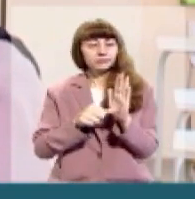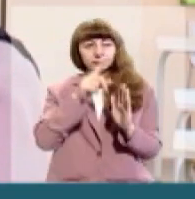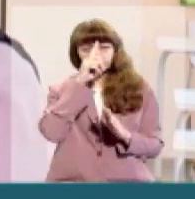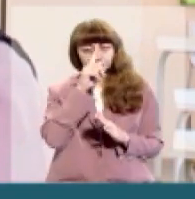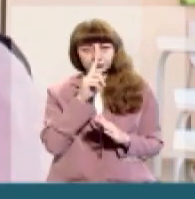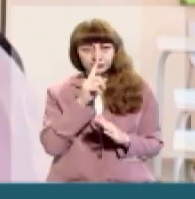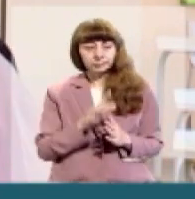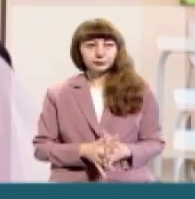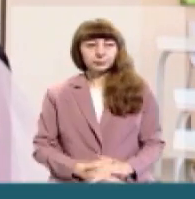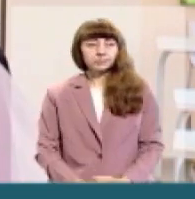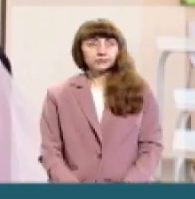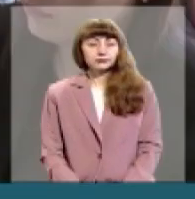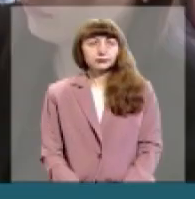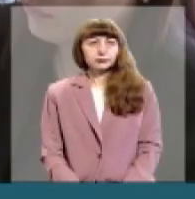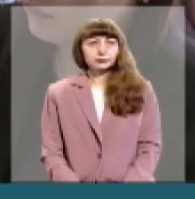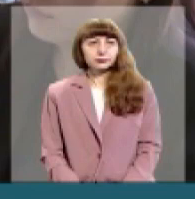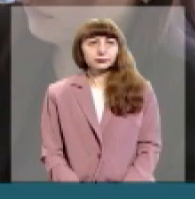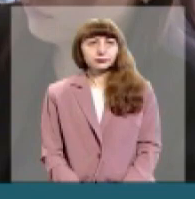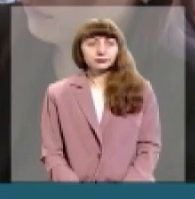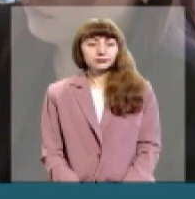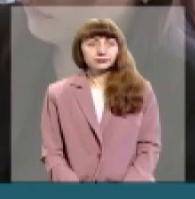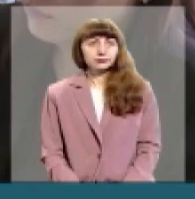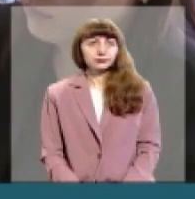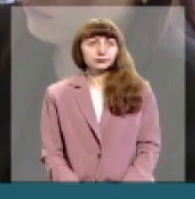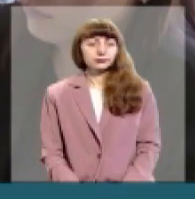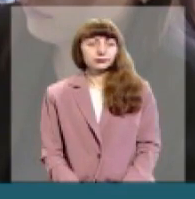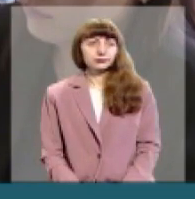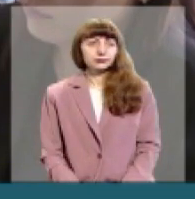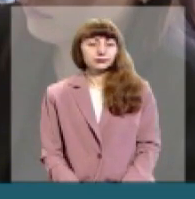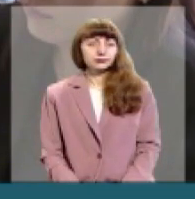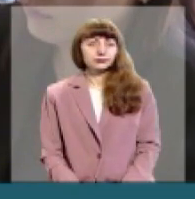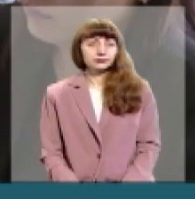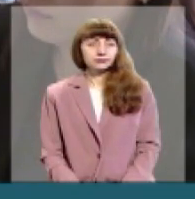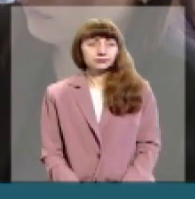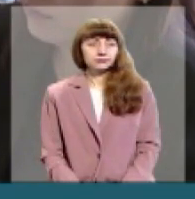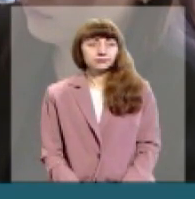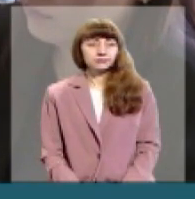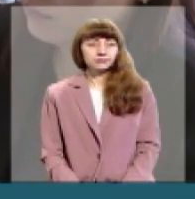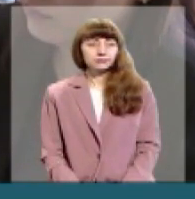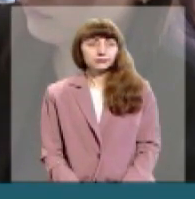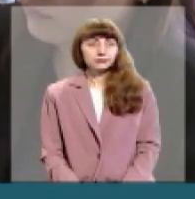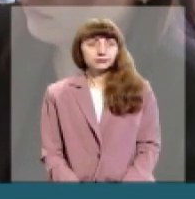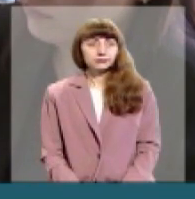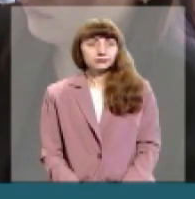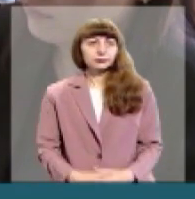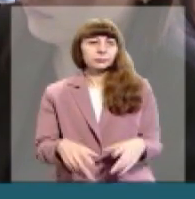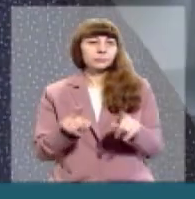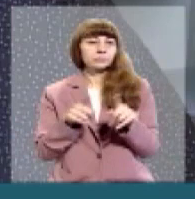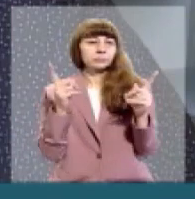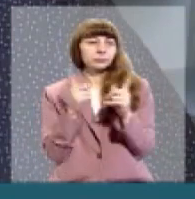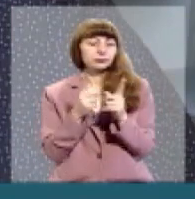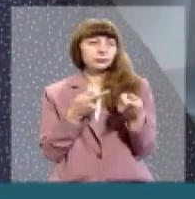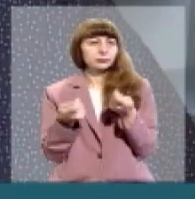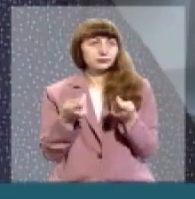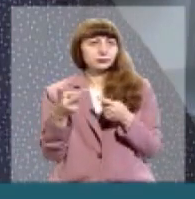сабағымда қолданамын. Оқыту процесі теория мен тәжірибені ұштастыра отырып 6 айға жуық мерзімде өткізіледі.